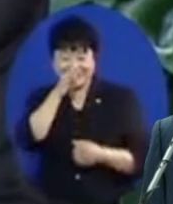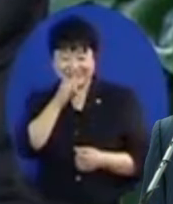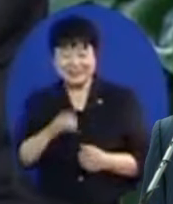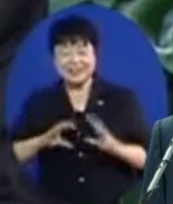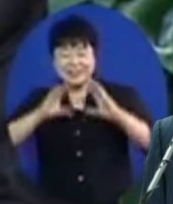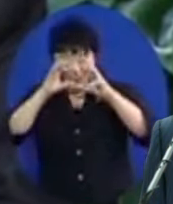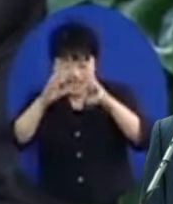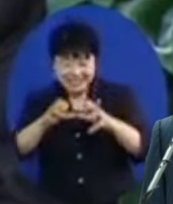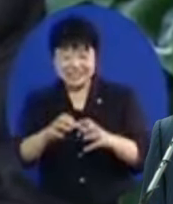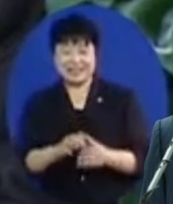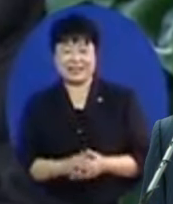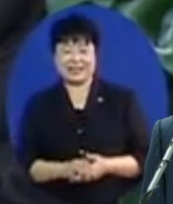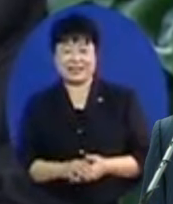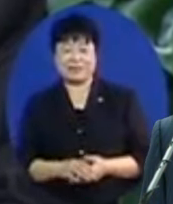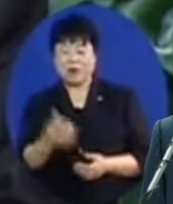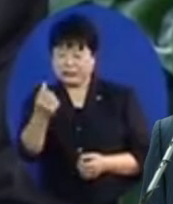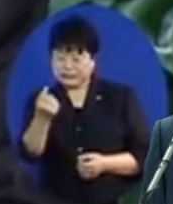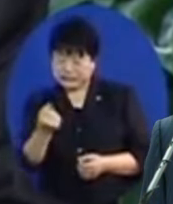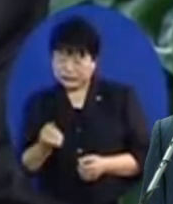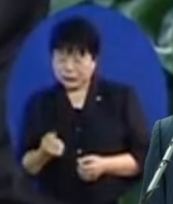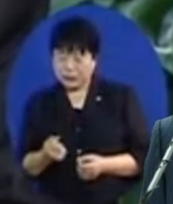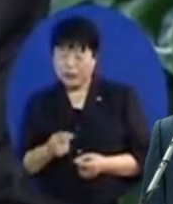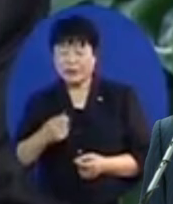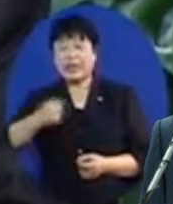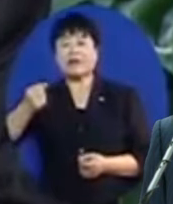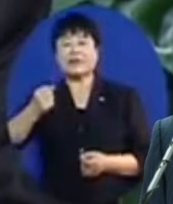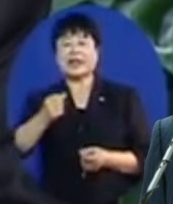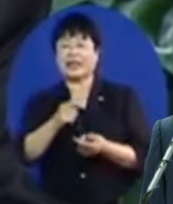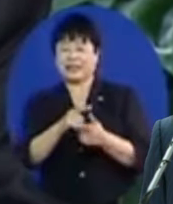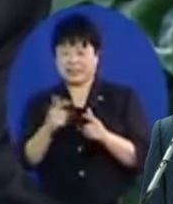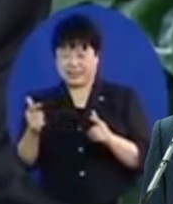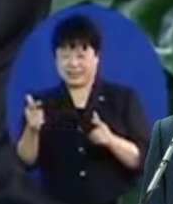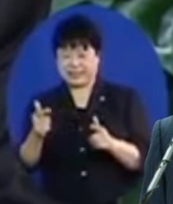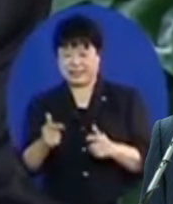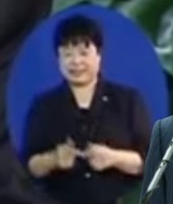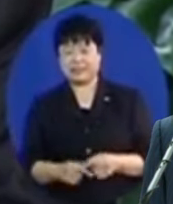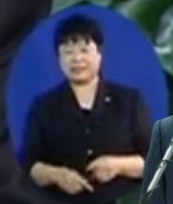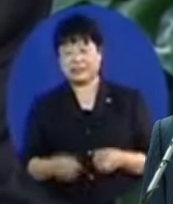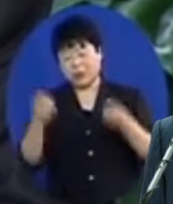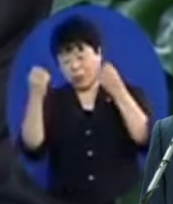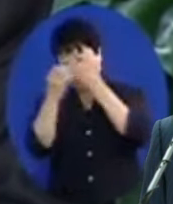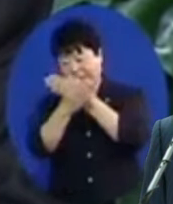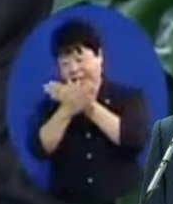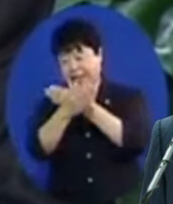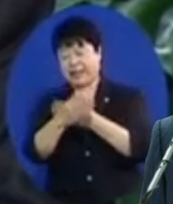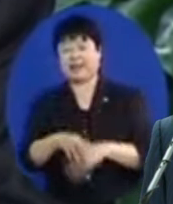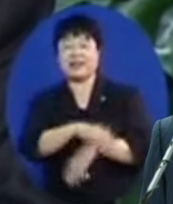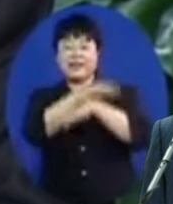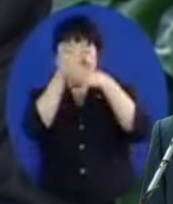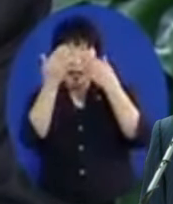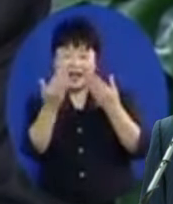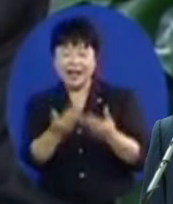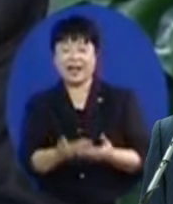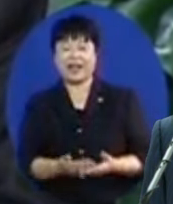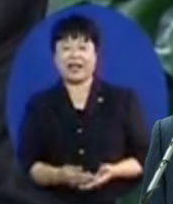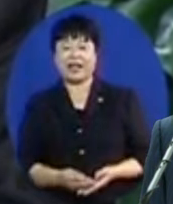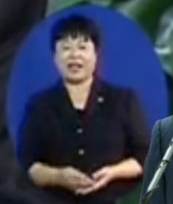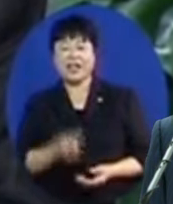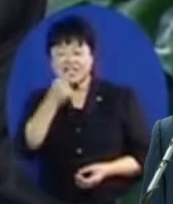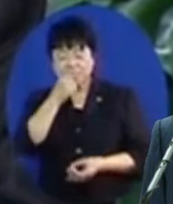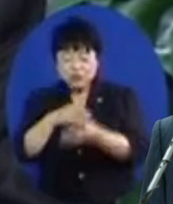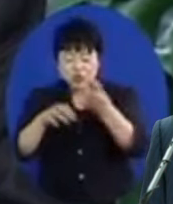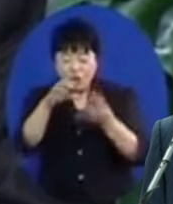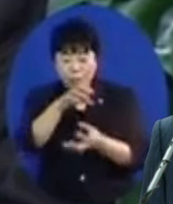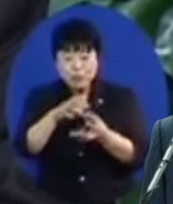세상에 손에 무엇을 쥐고 있으면 영원히 내 것인 줄 알지만 착각입니다. 다 물거품을 손에